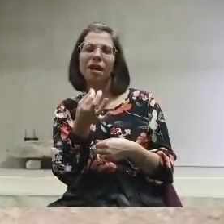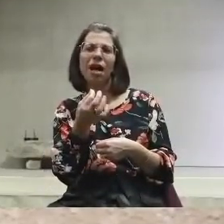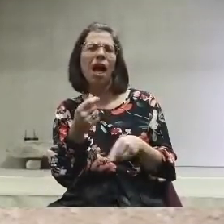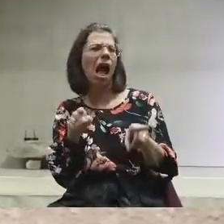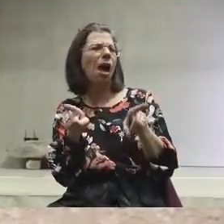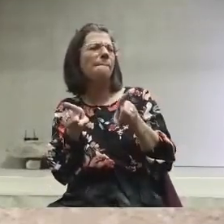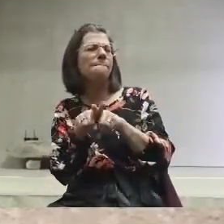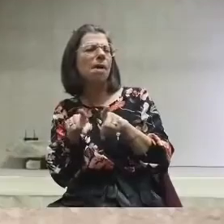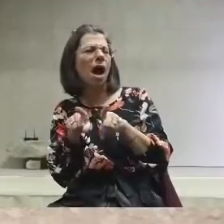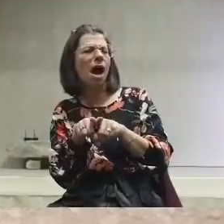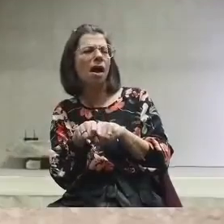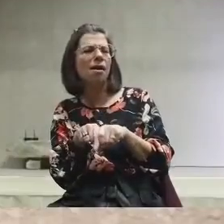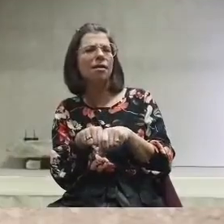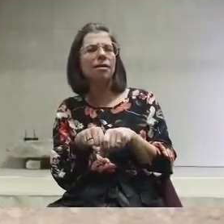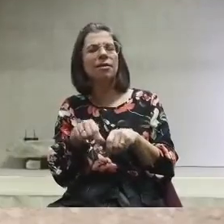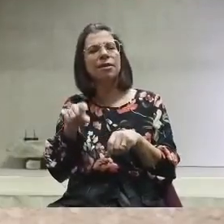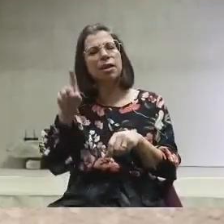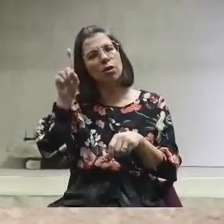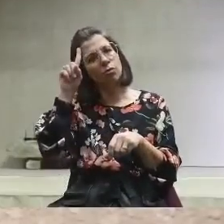Parfait.